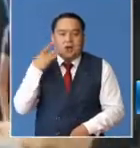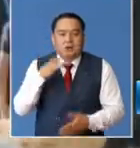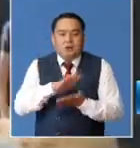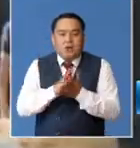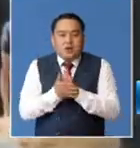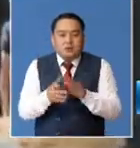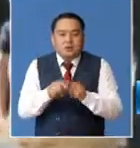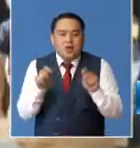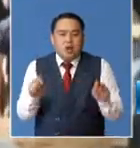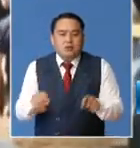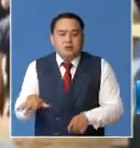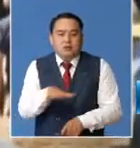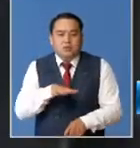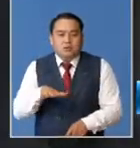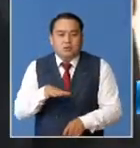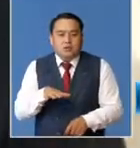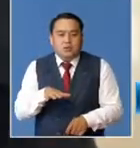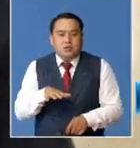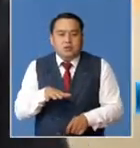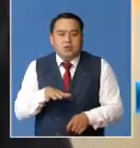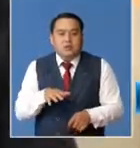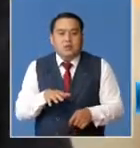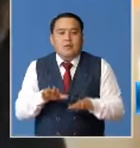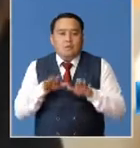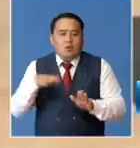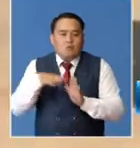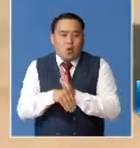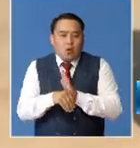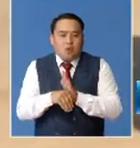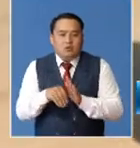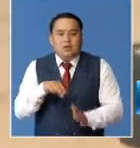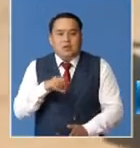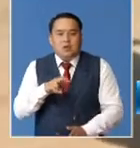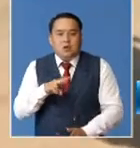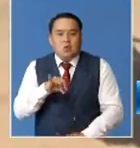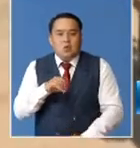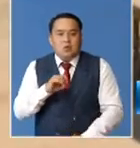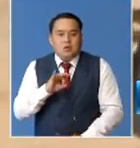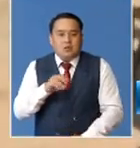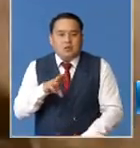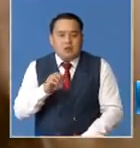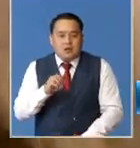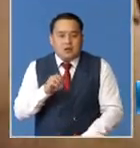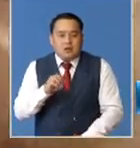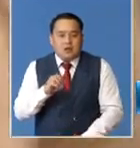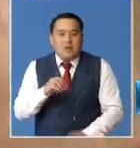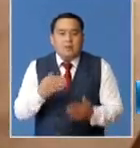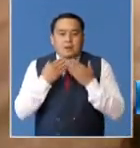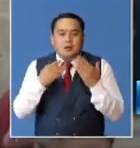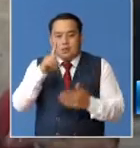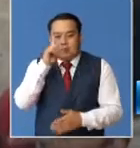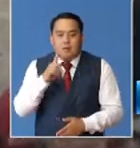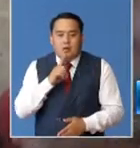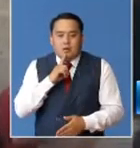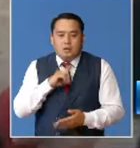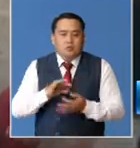согласовали создание на юго-западе Сирии зоны дислокации, куда входят провинции Дераа, Эль-Кунейтра и Эс-Сувейда. В последние месяцы ситуация